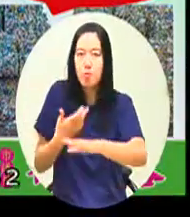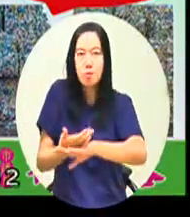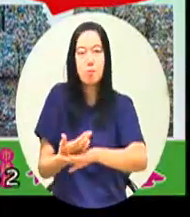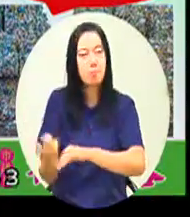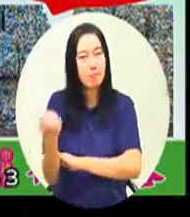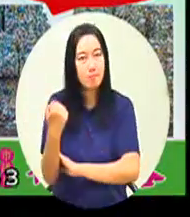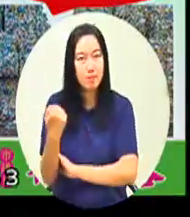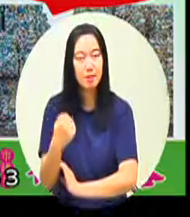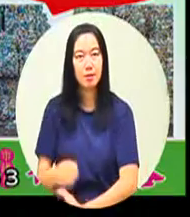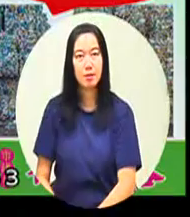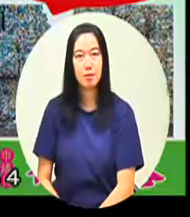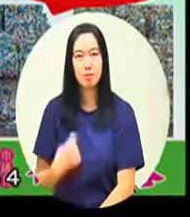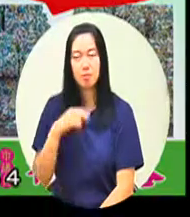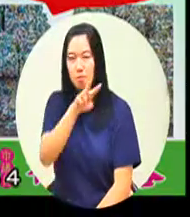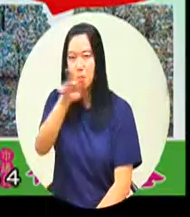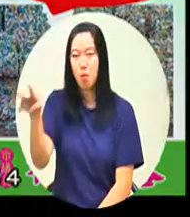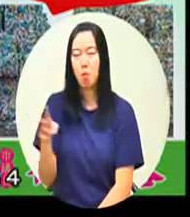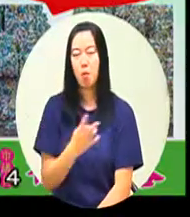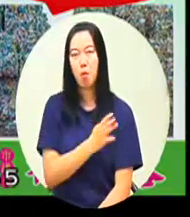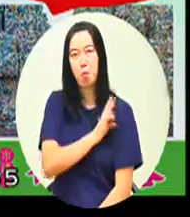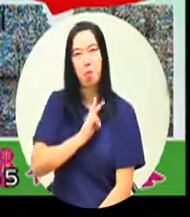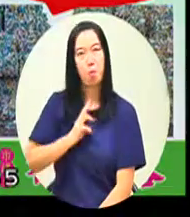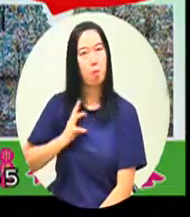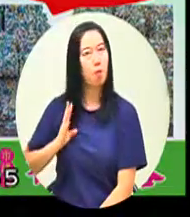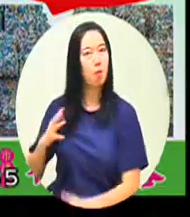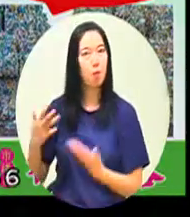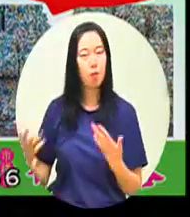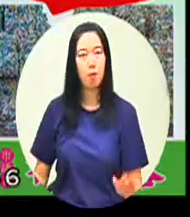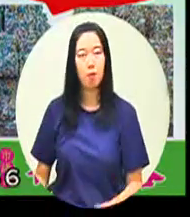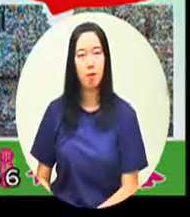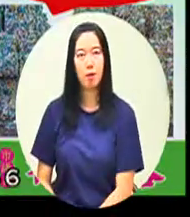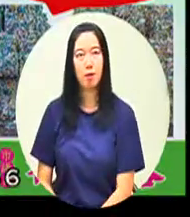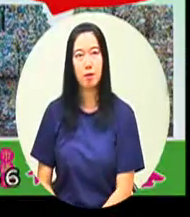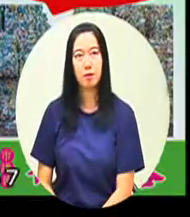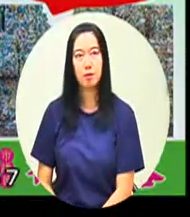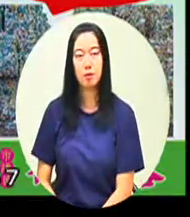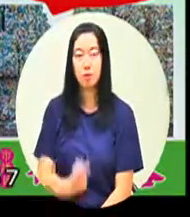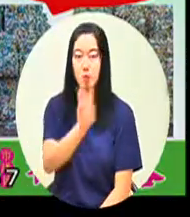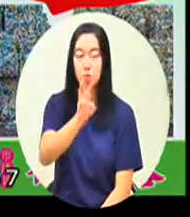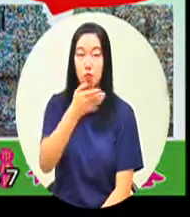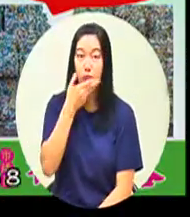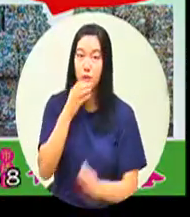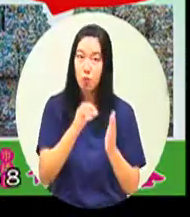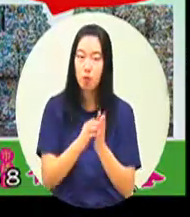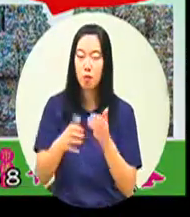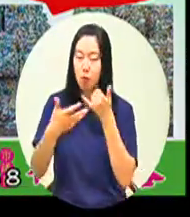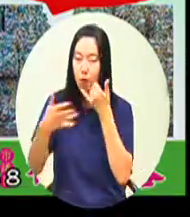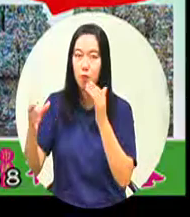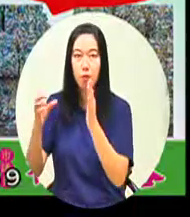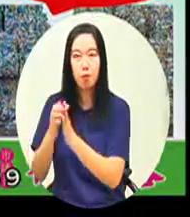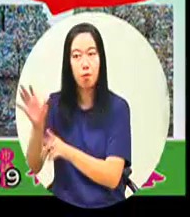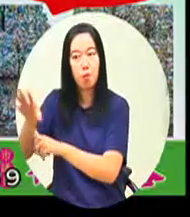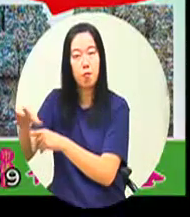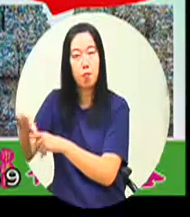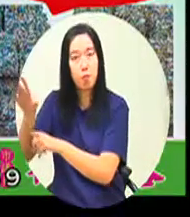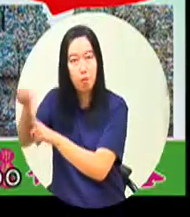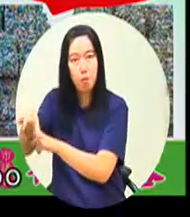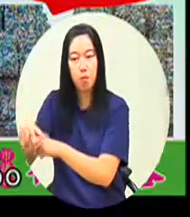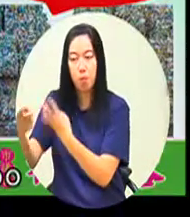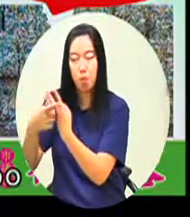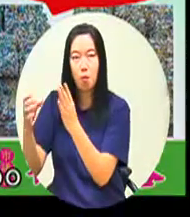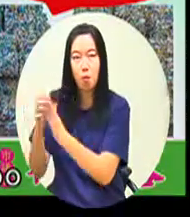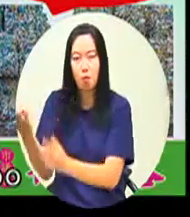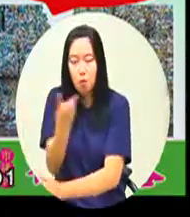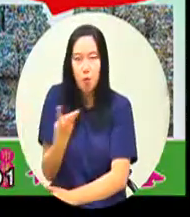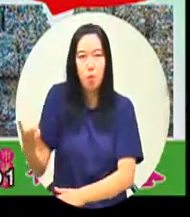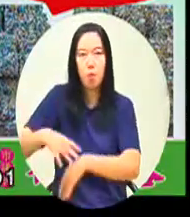家忙的哈，像农业局啊、水利局啊哈，还有海洋局啊哈，都是你们都是整